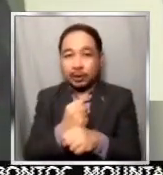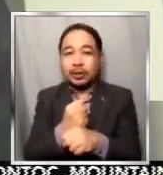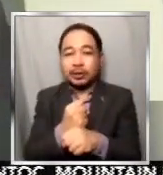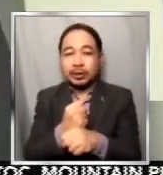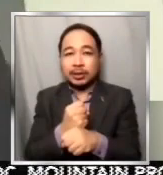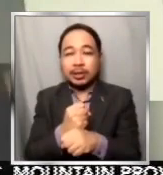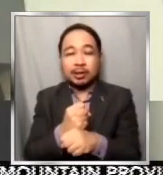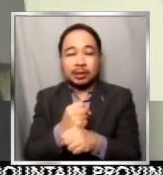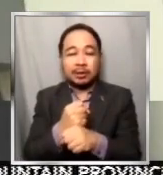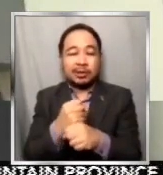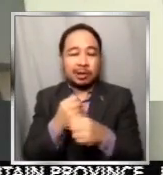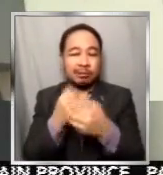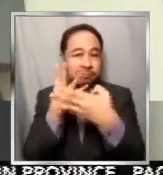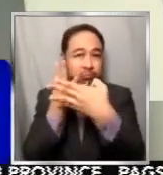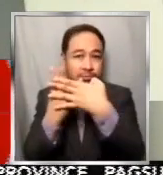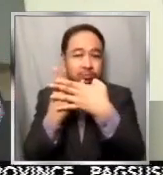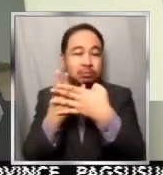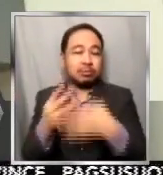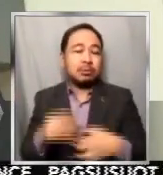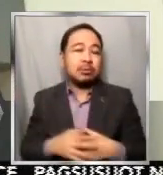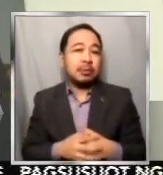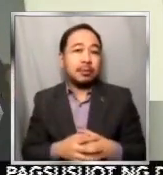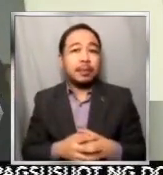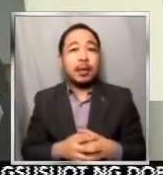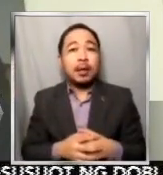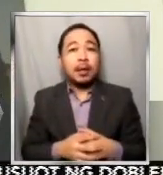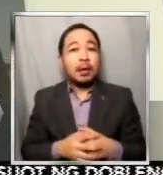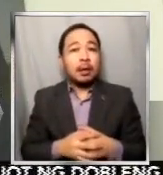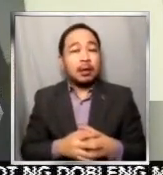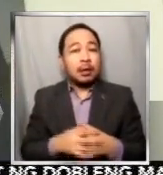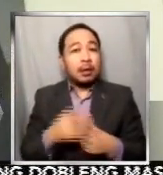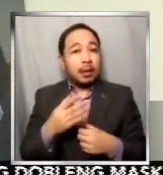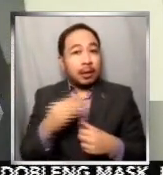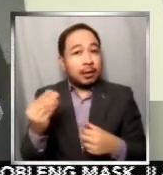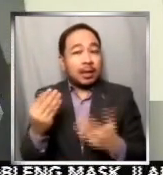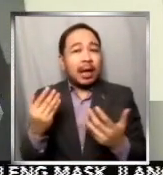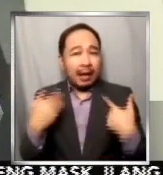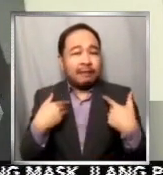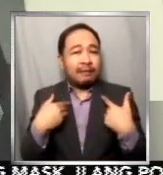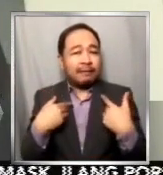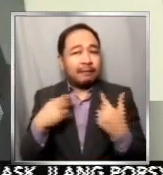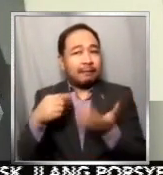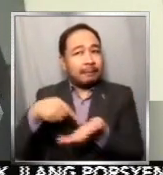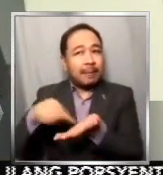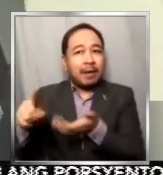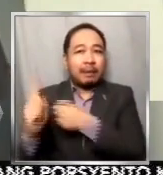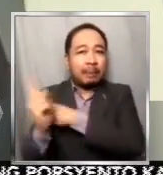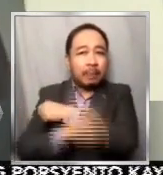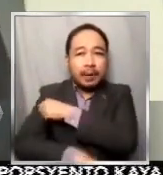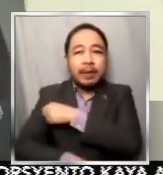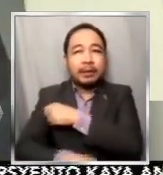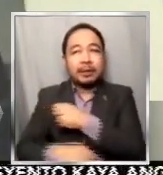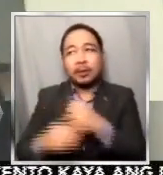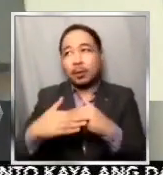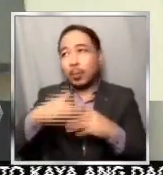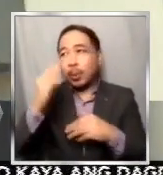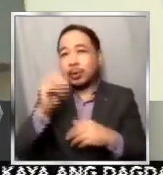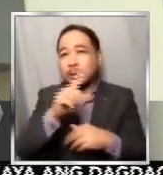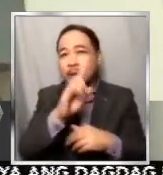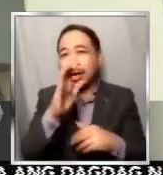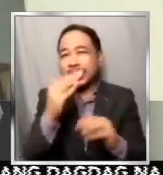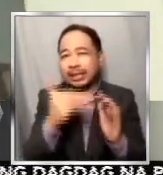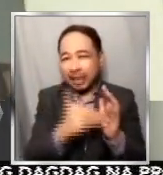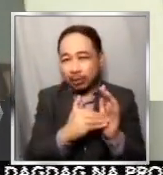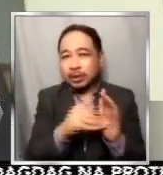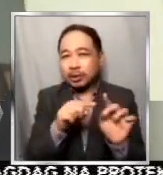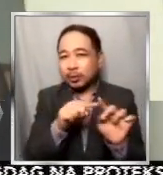niyan. At saka yung mga imposition ng fines na umaabot na 100,000 to 1 million.